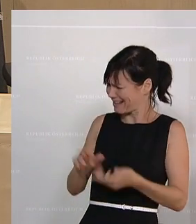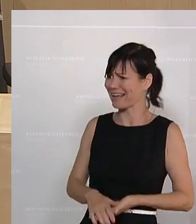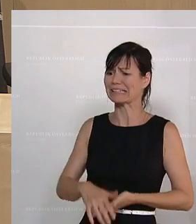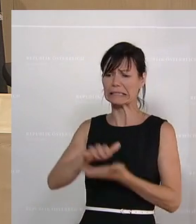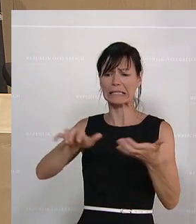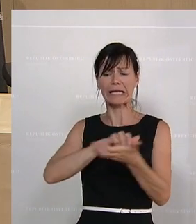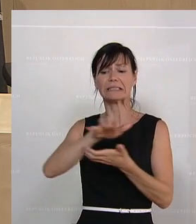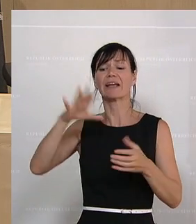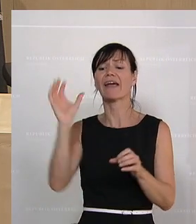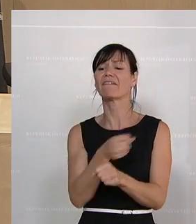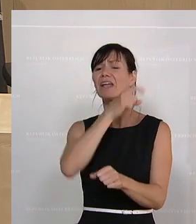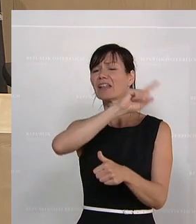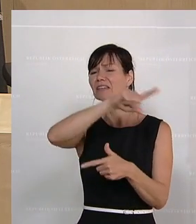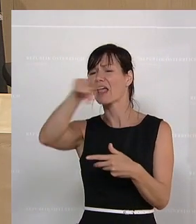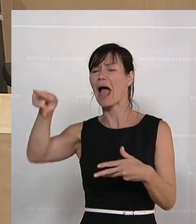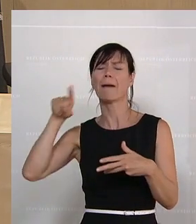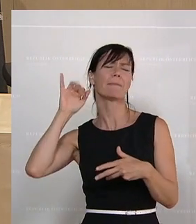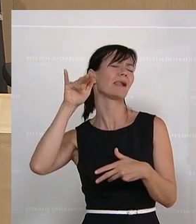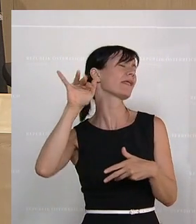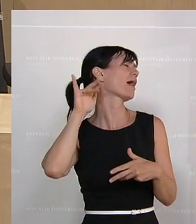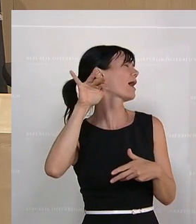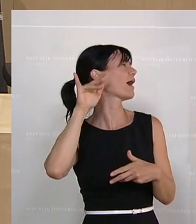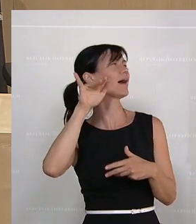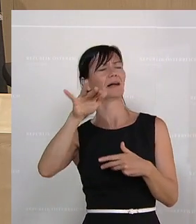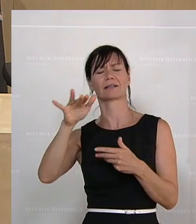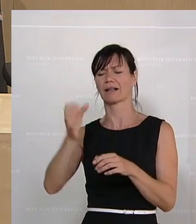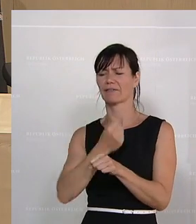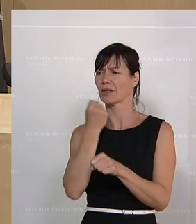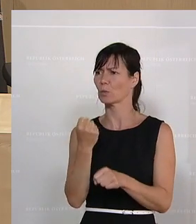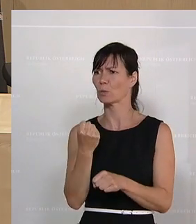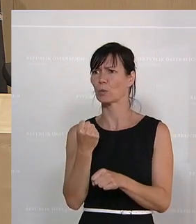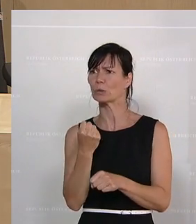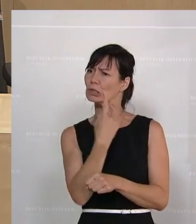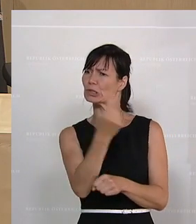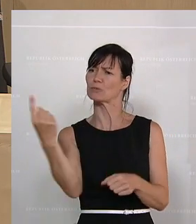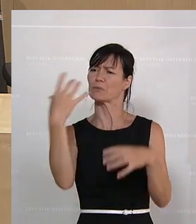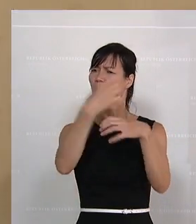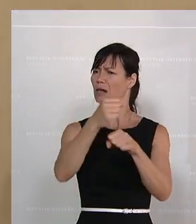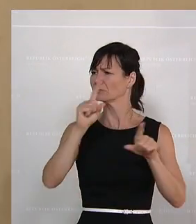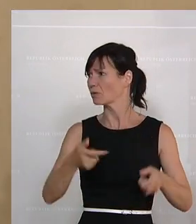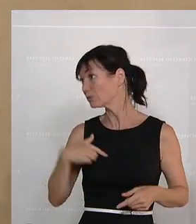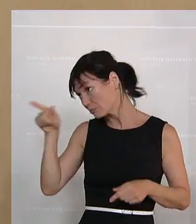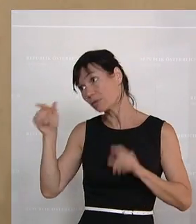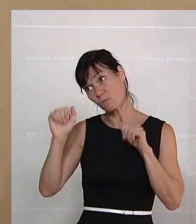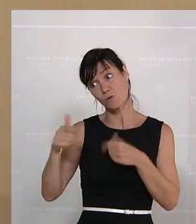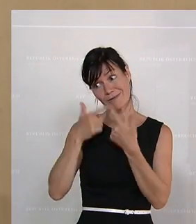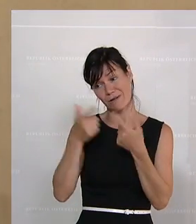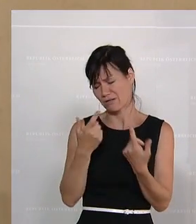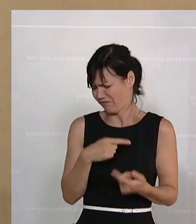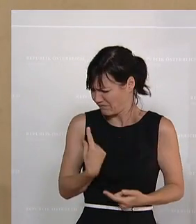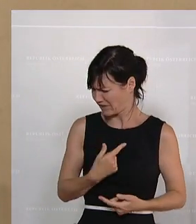milliardengewinne machen und sie fahren wir wollen das geld nicht die sollen sich das behalten das müssen sie erklären nicht wir